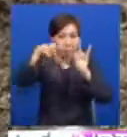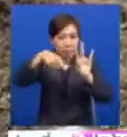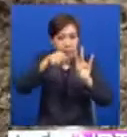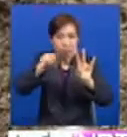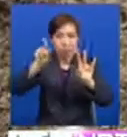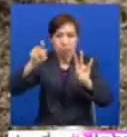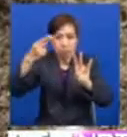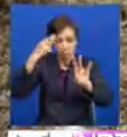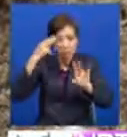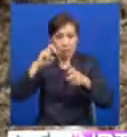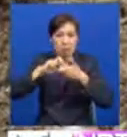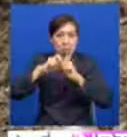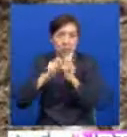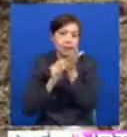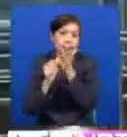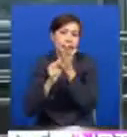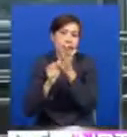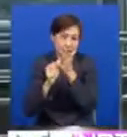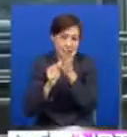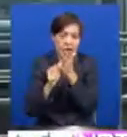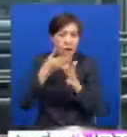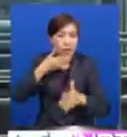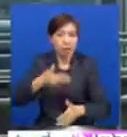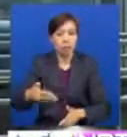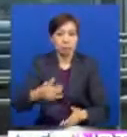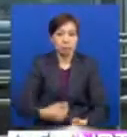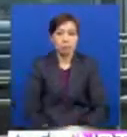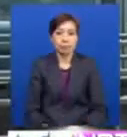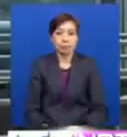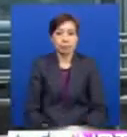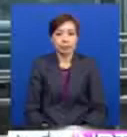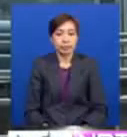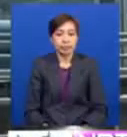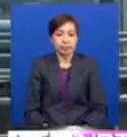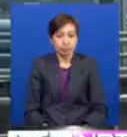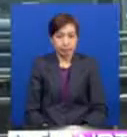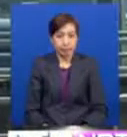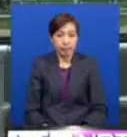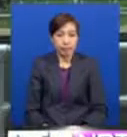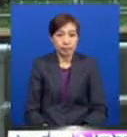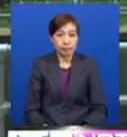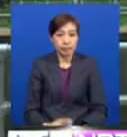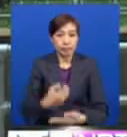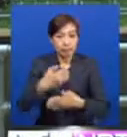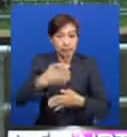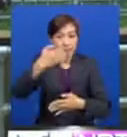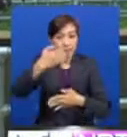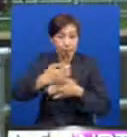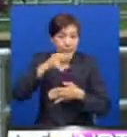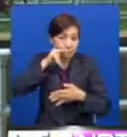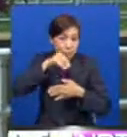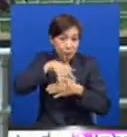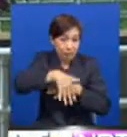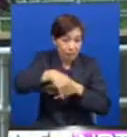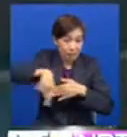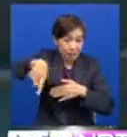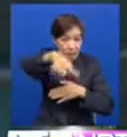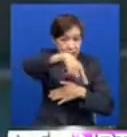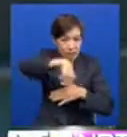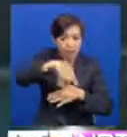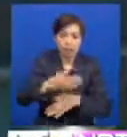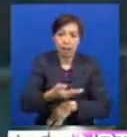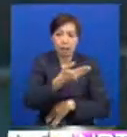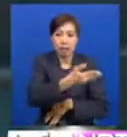แก้ปัญหาภัยแล้งในระยะยาวส่วนระดับน้ำในเขื่อนเจ้าขออภัยค่ะในคืนเจ้าพระตำบลบางหลวงอำเภอ